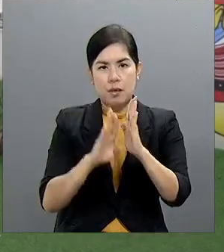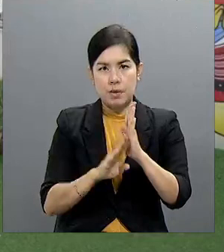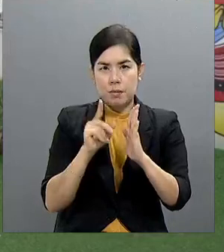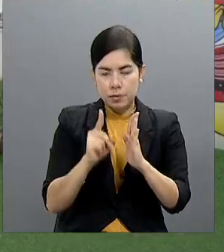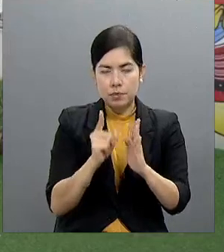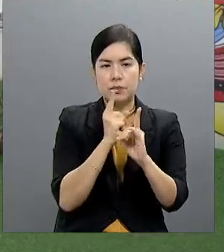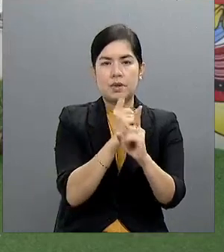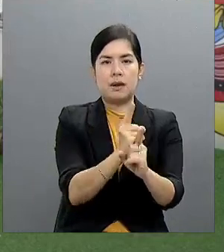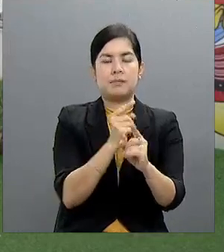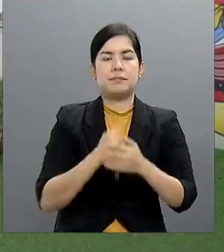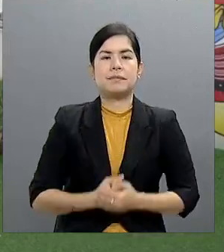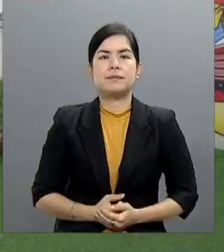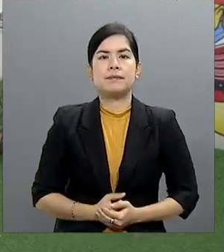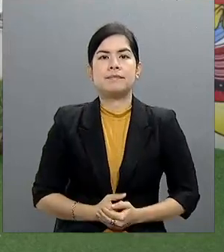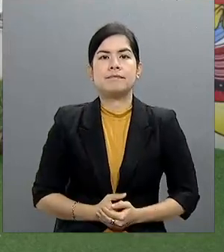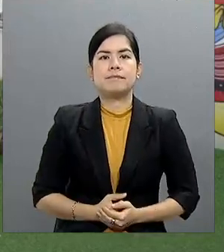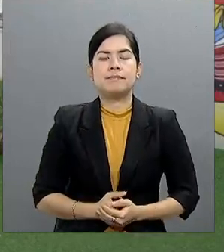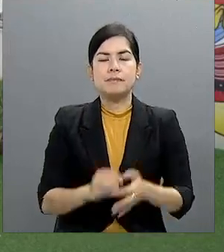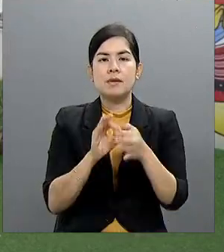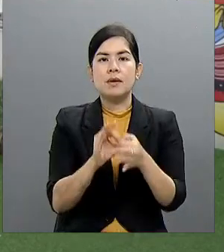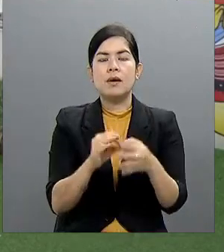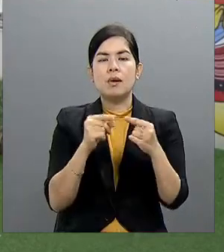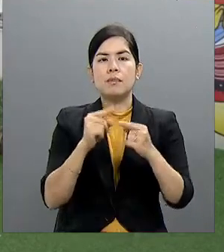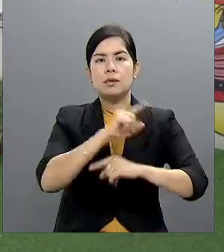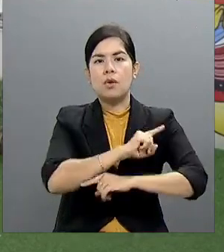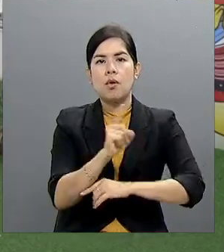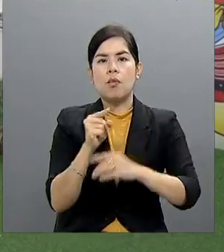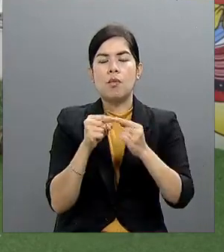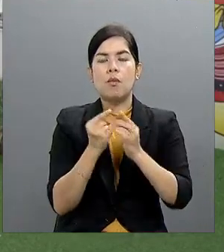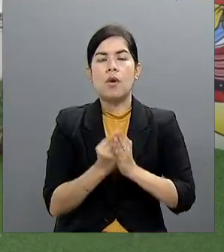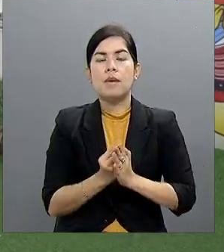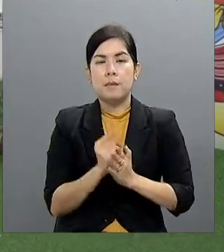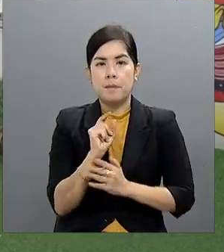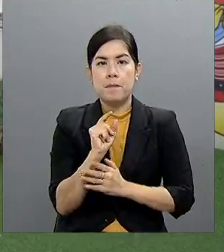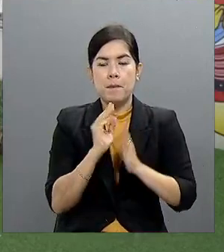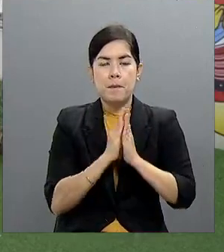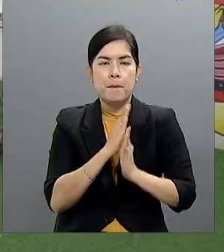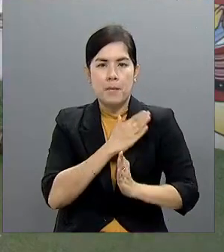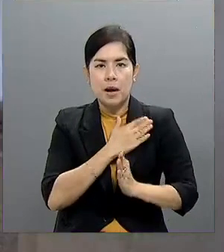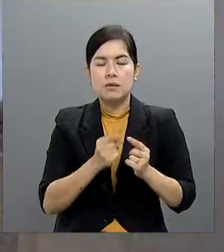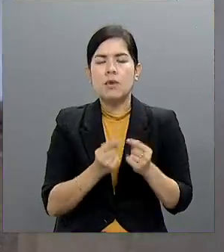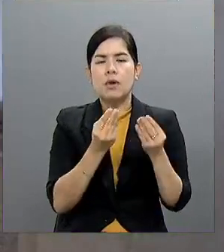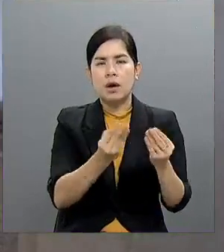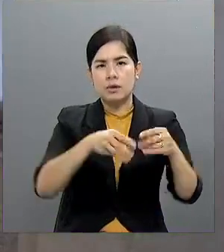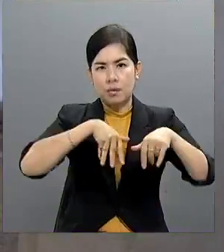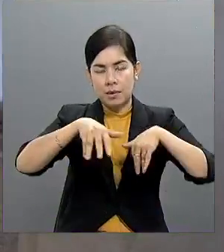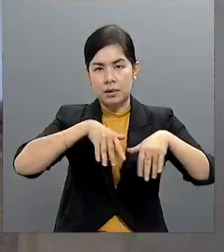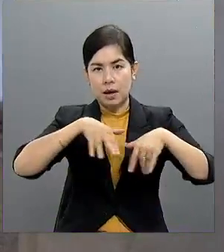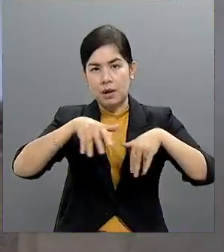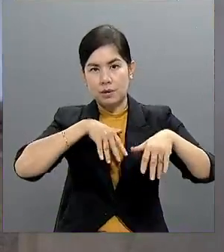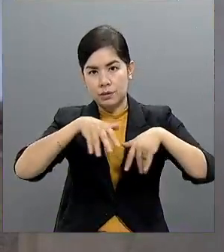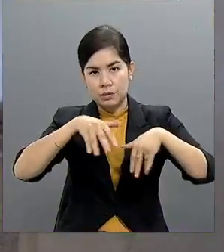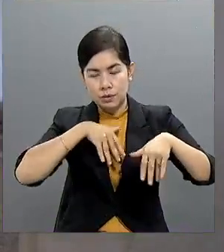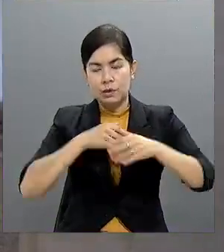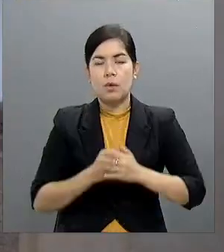ทั้งนี้เพื่อเป็นการสืบสานประเพณีสำคัญทางพระพุทธศาสนาให้คงอยู่และเพื่ออำนวยความสะดวกให้แก่ผู้ที่ไม่สามารถเดินทางไป